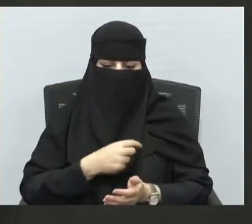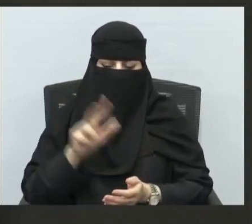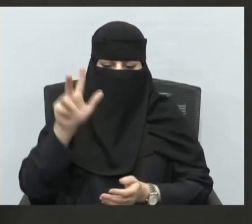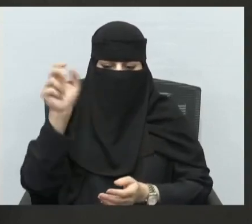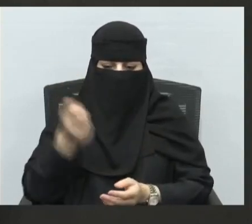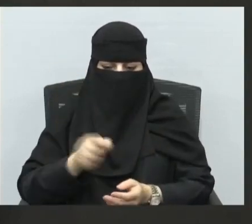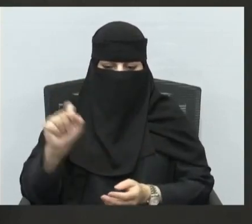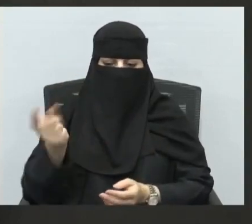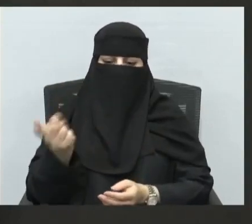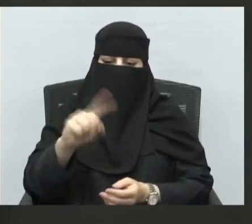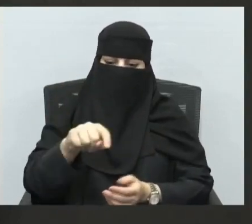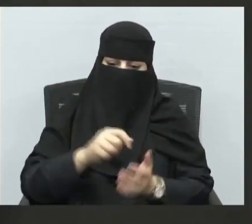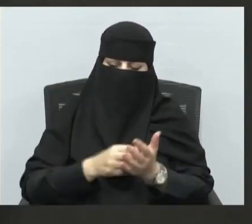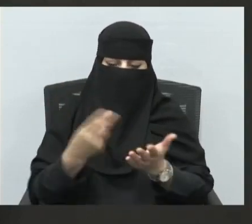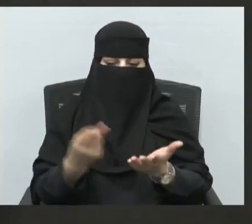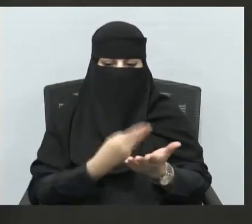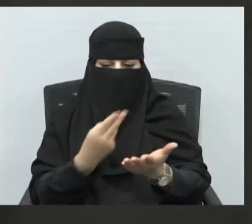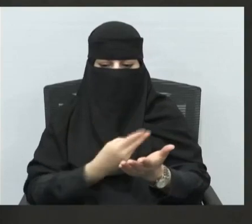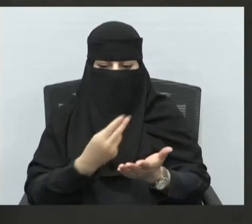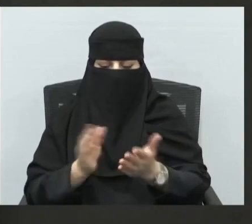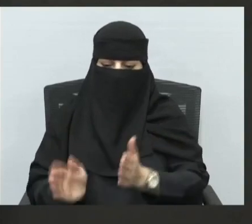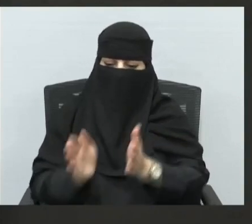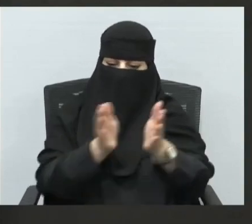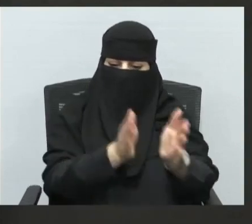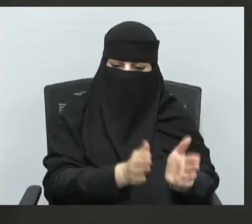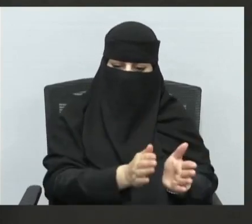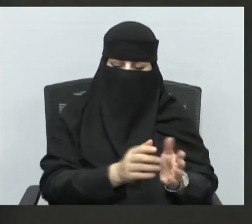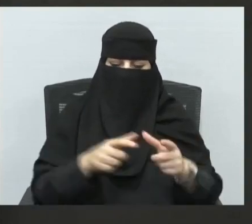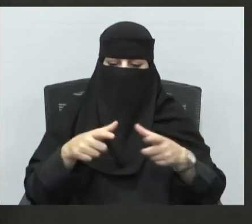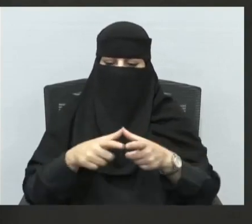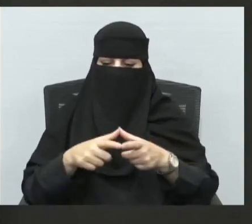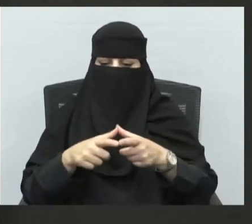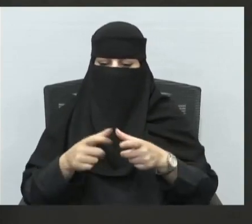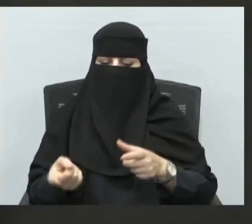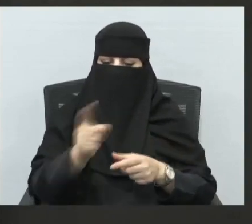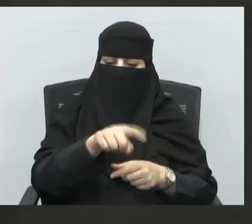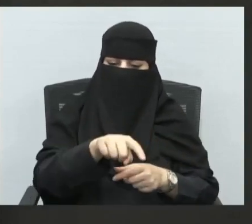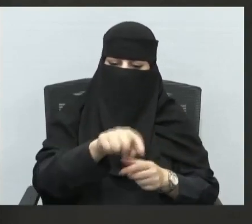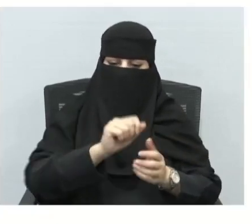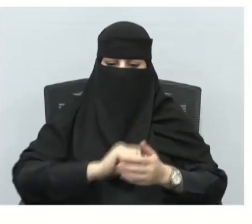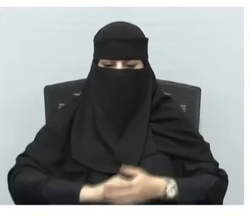وايضا قمنا بتلوينه ننتقل الان الى المكون الذي